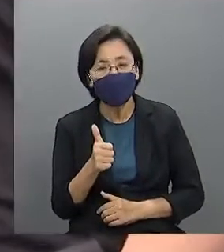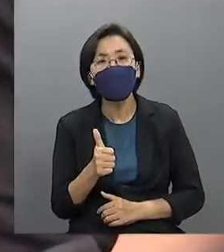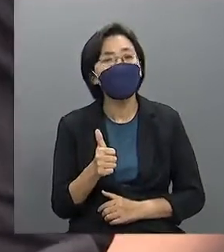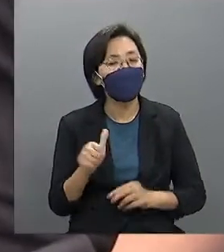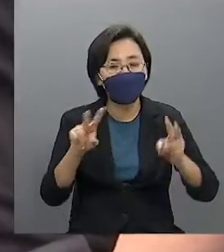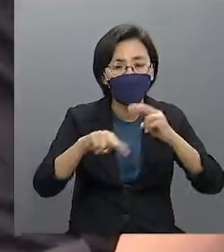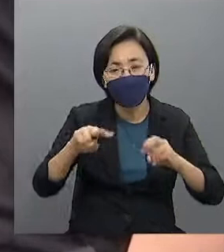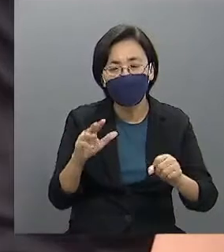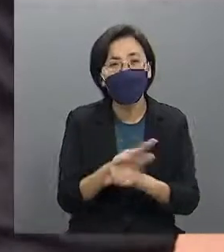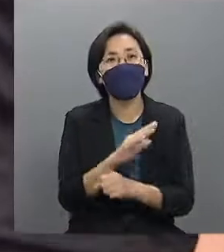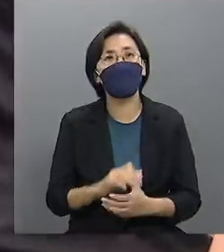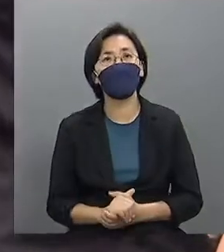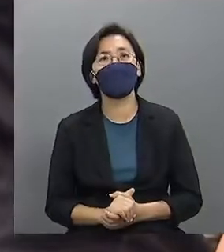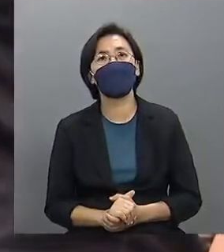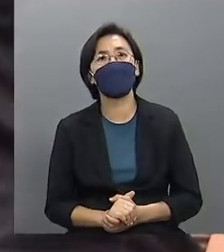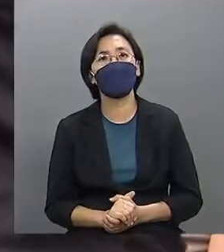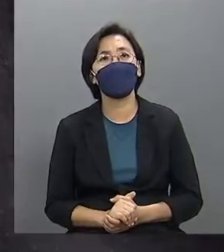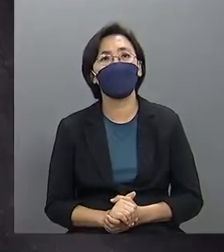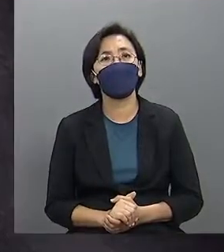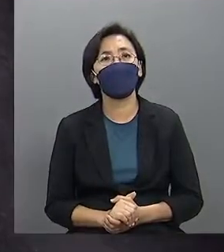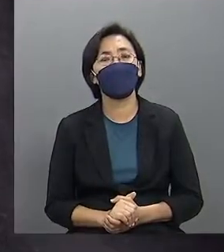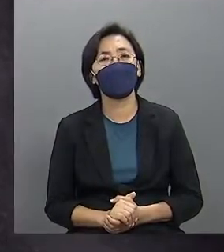นเขาค่อยไปเขากลัว